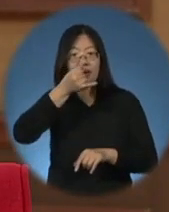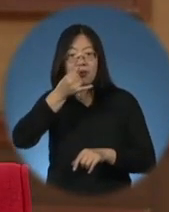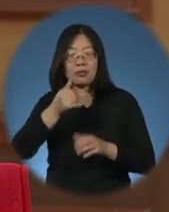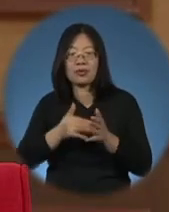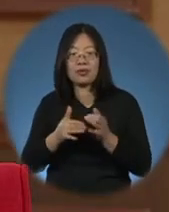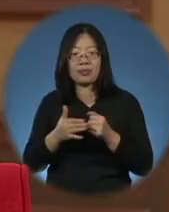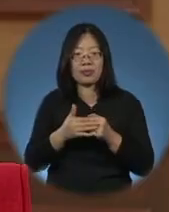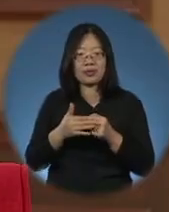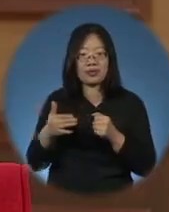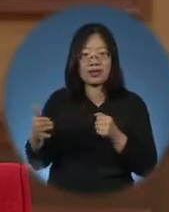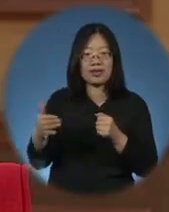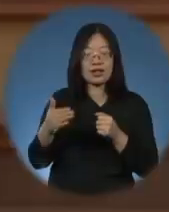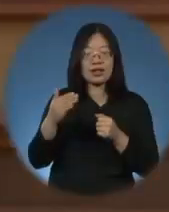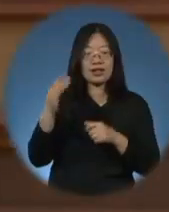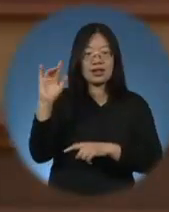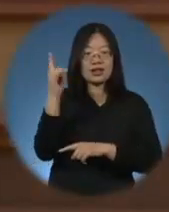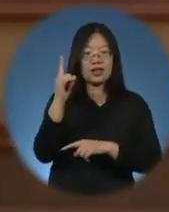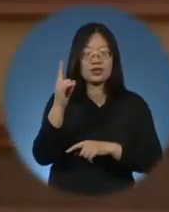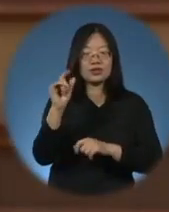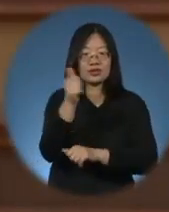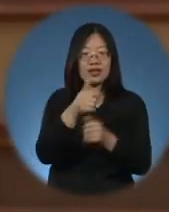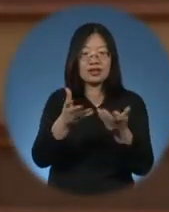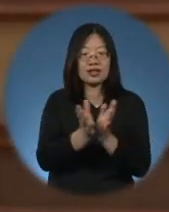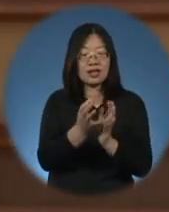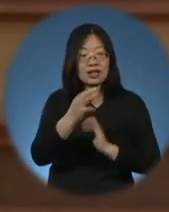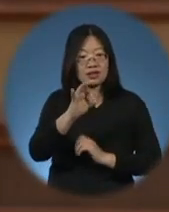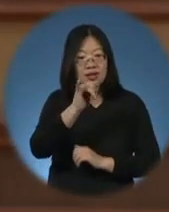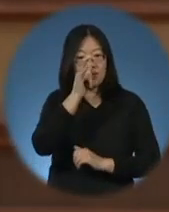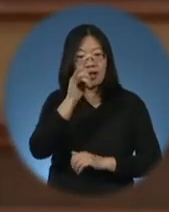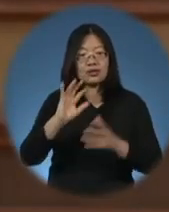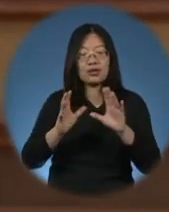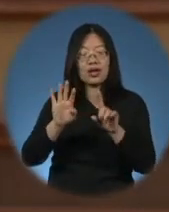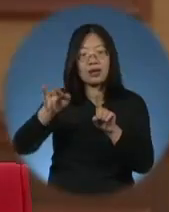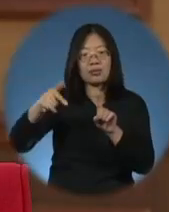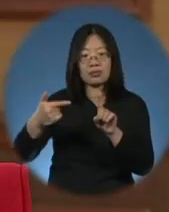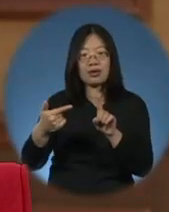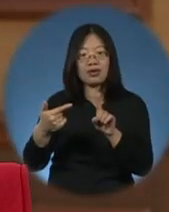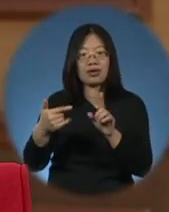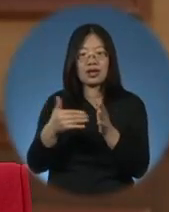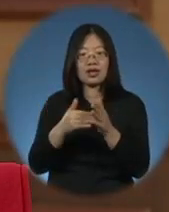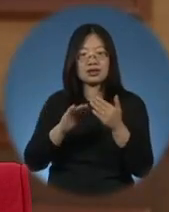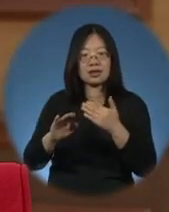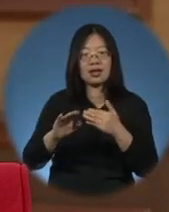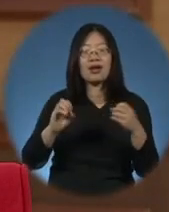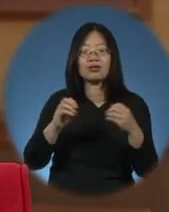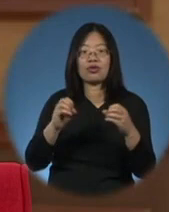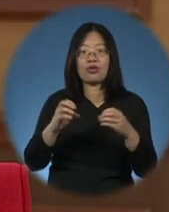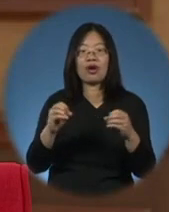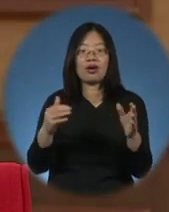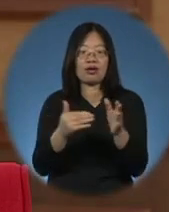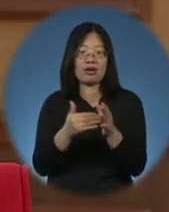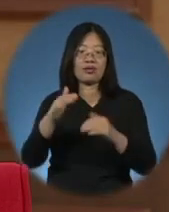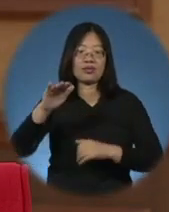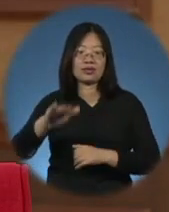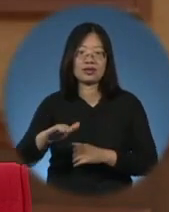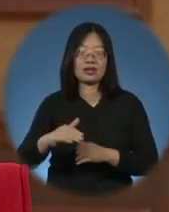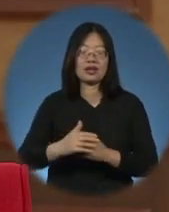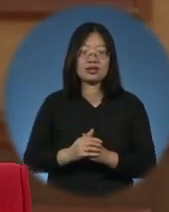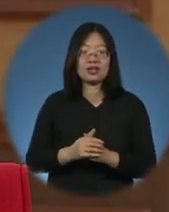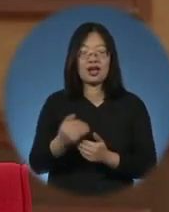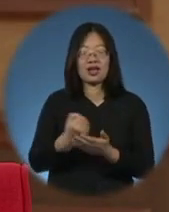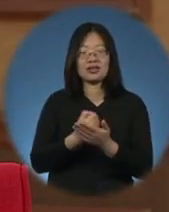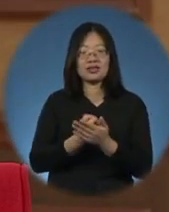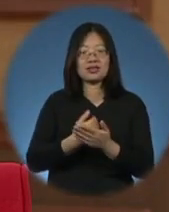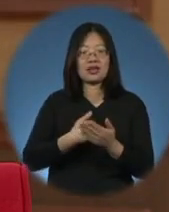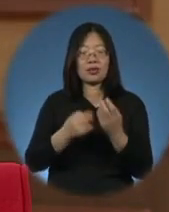그래서 이 야구위원회가 그걸 받아들였습니까? 한번 토론을 해서 그 얘기를 했었거든요. 예, 그런데 예. 좀